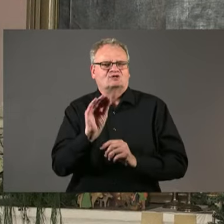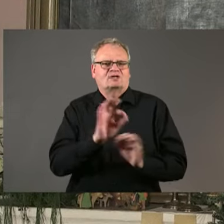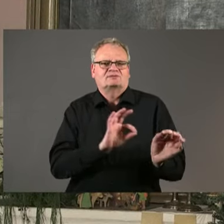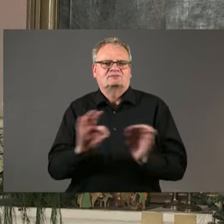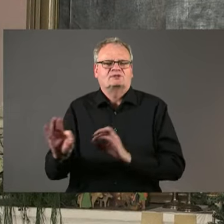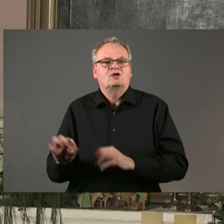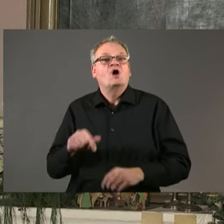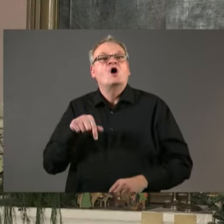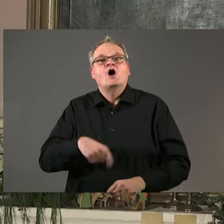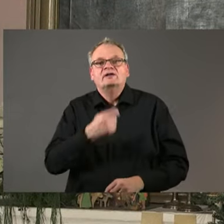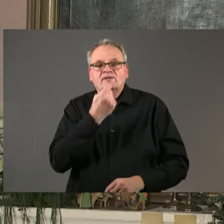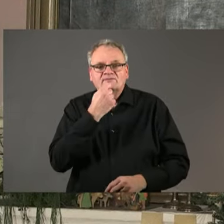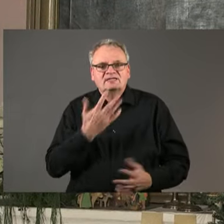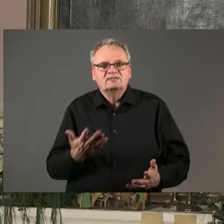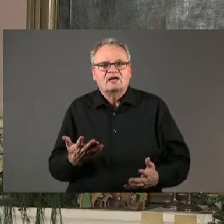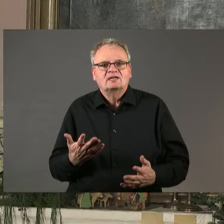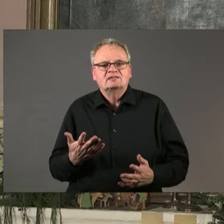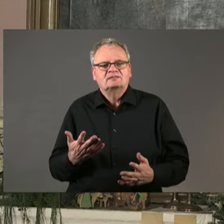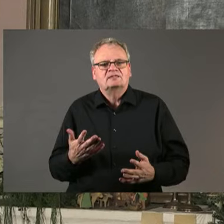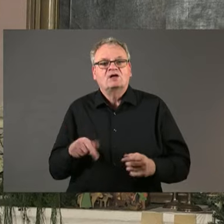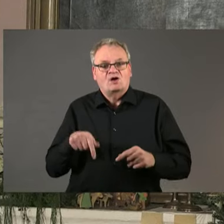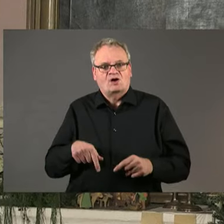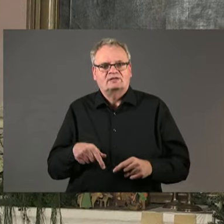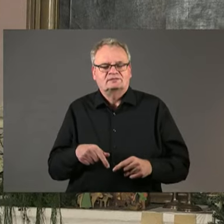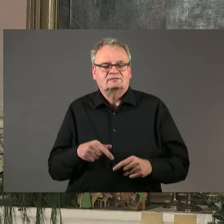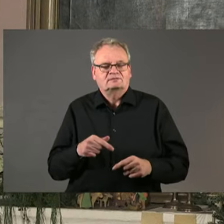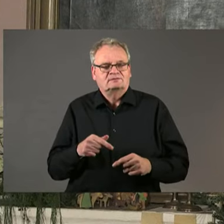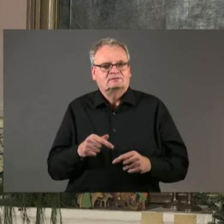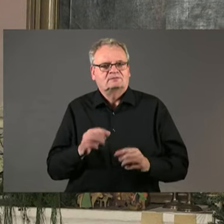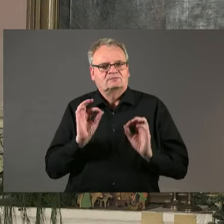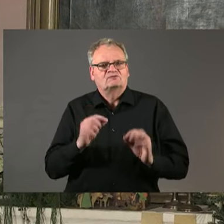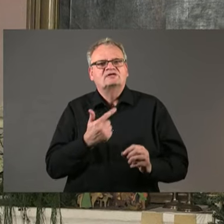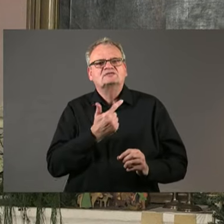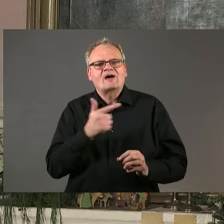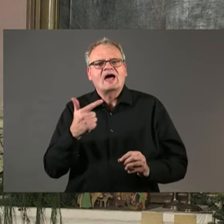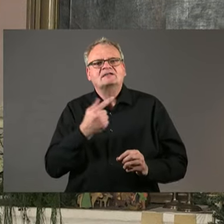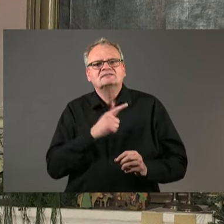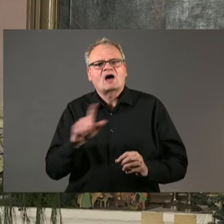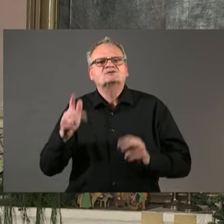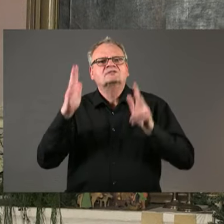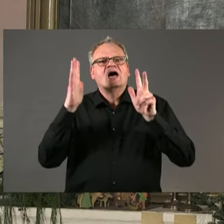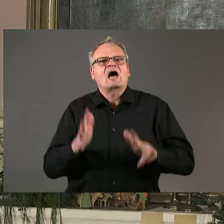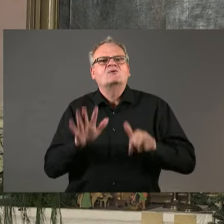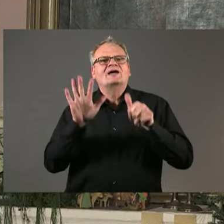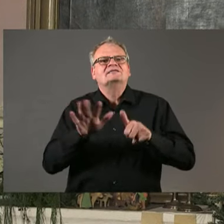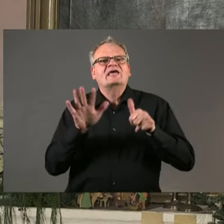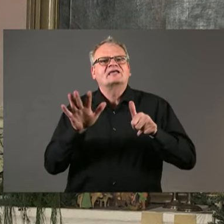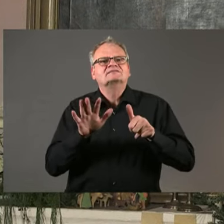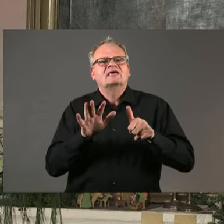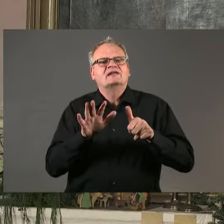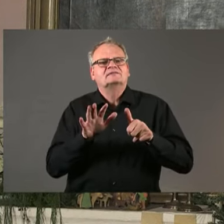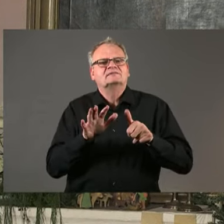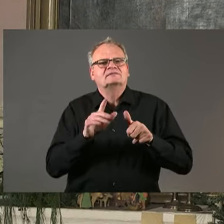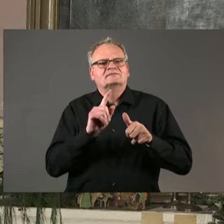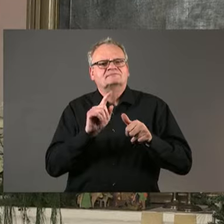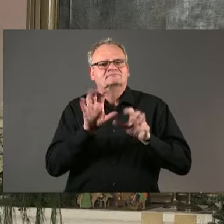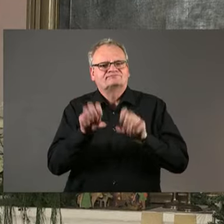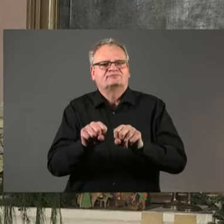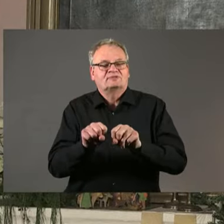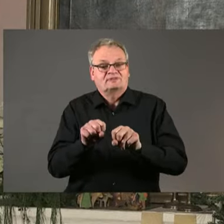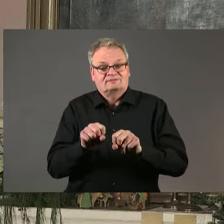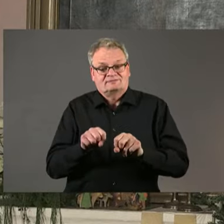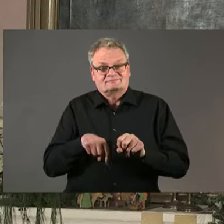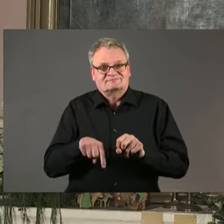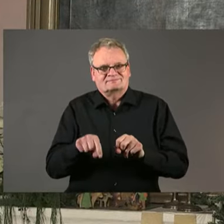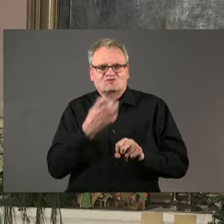Heute Mittag hatte unser Kanal 2816 Abonnentinnen und Abonnenten. Jetzt haben wir die